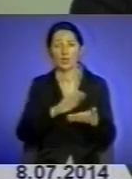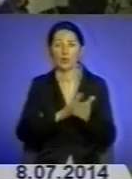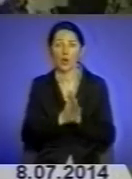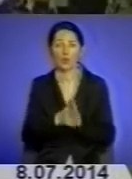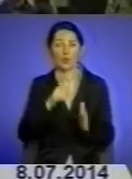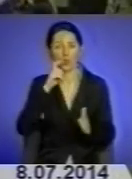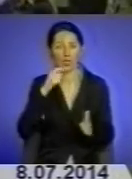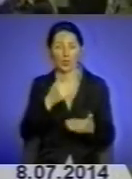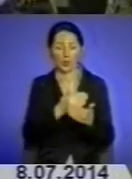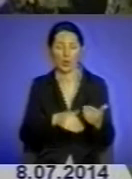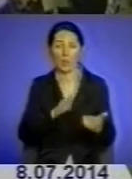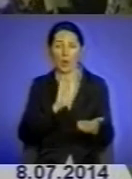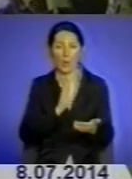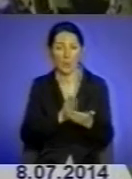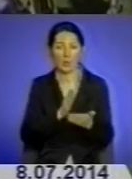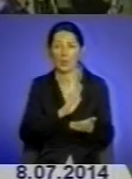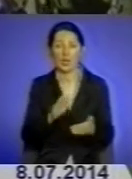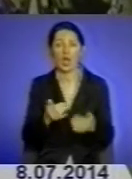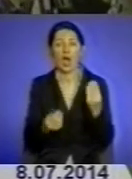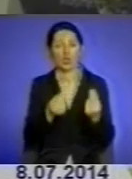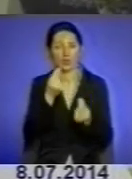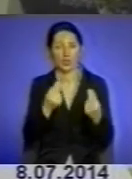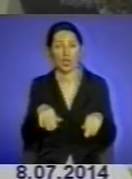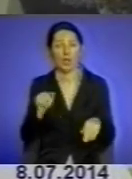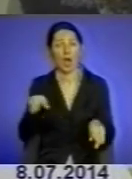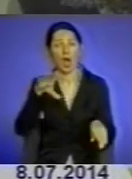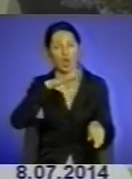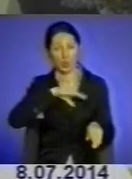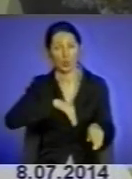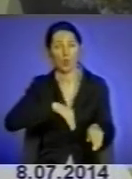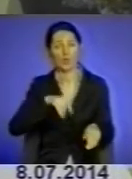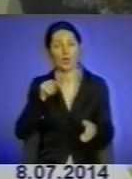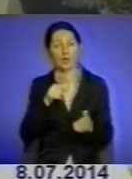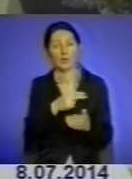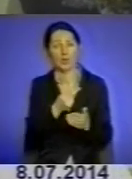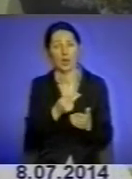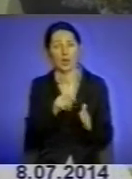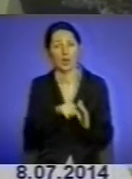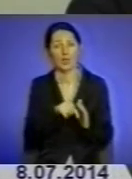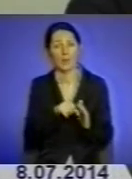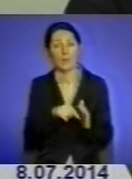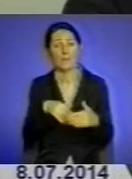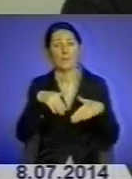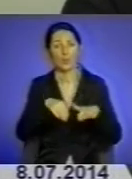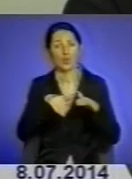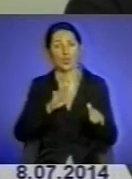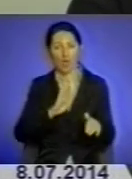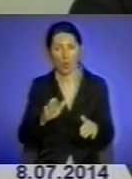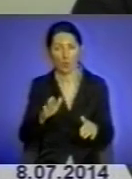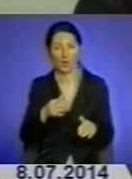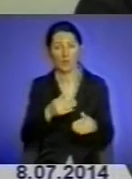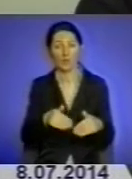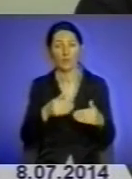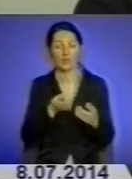розважальне, а духовно-патріотичне забарвлення, зауважив отець Орест Павлійський. Проща традиційно відбуватиметься в декілька етапів.